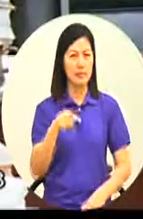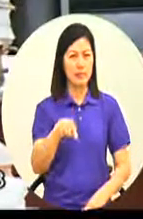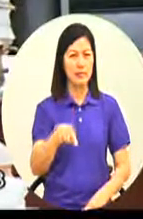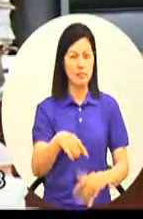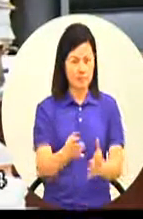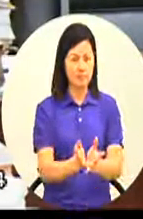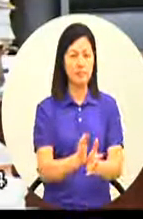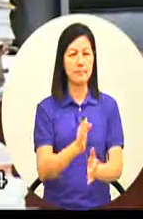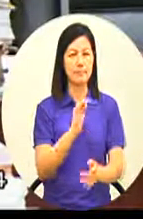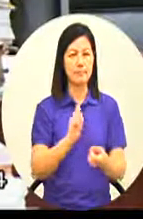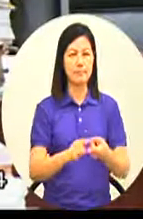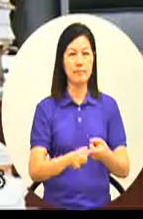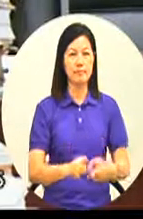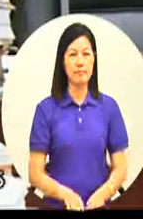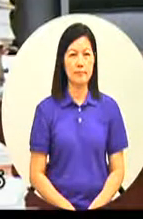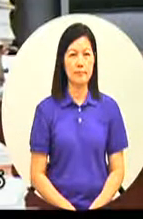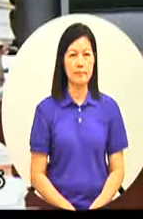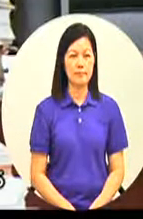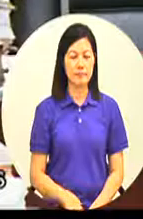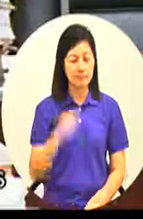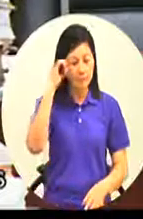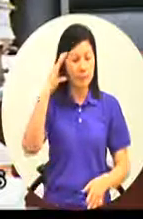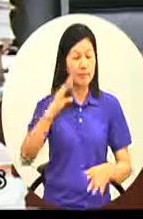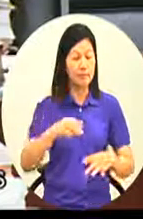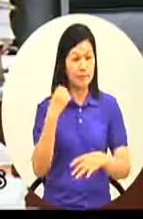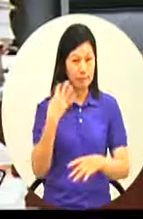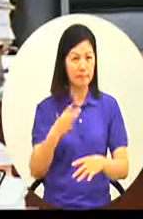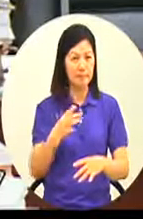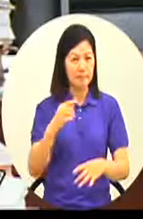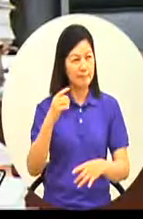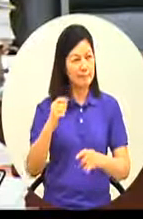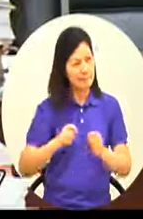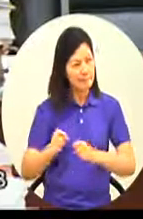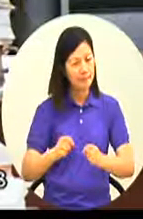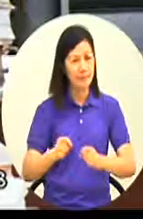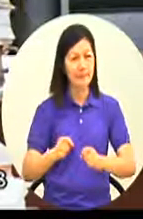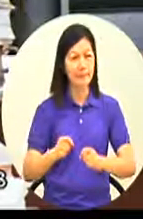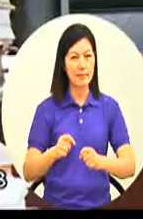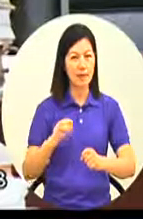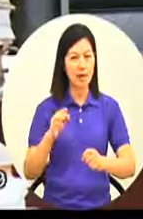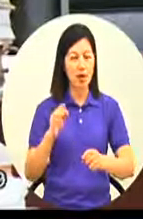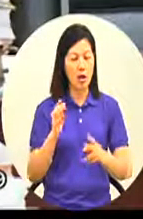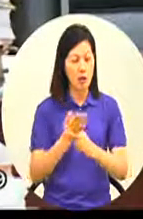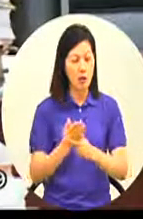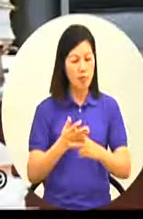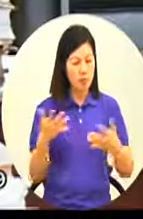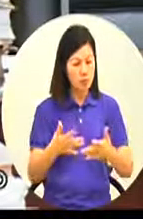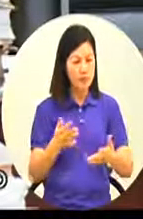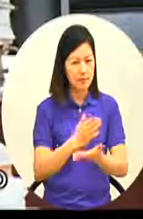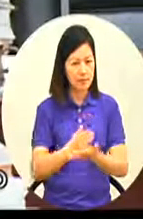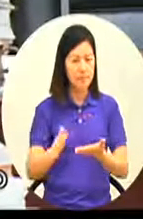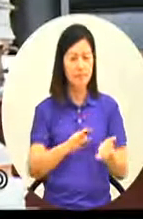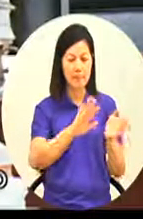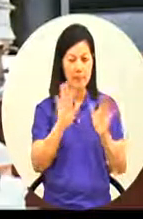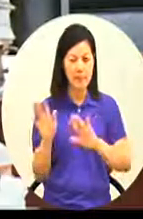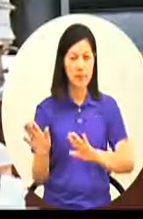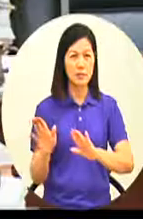城市是很多创新的新的 idea 也好，或者是面对问题我们解决的方法